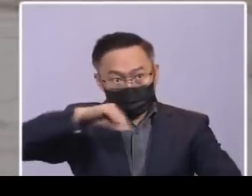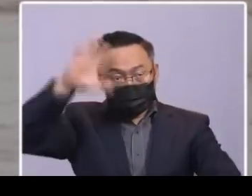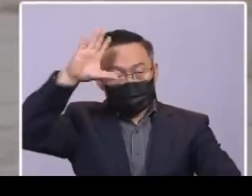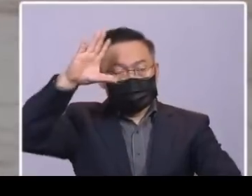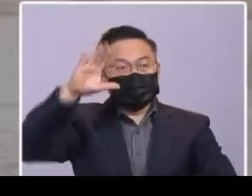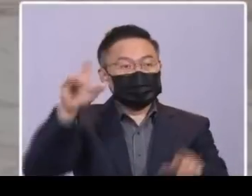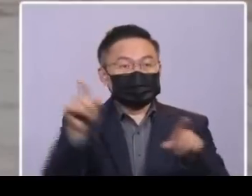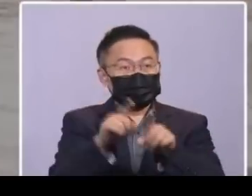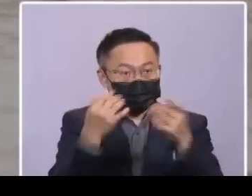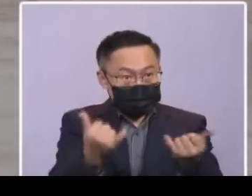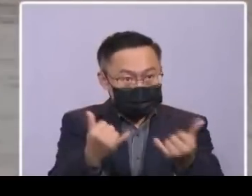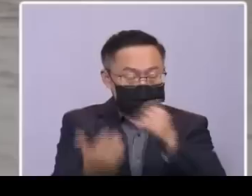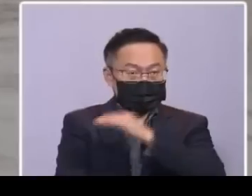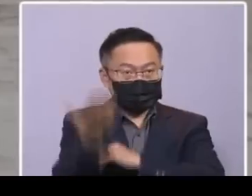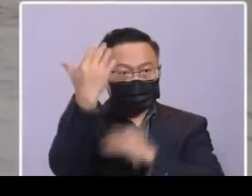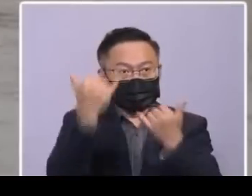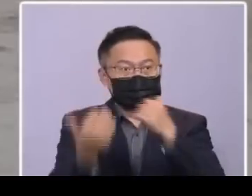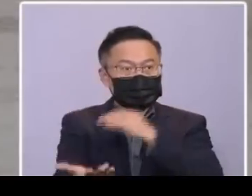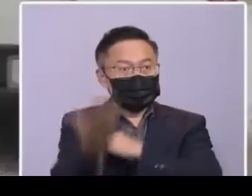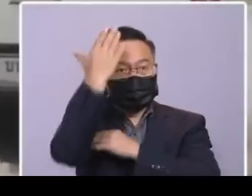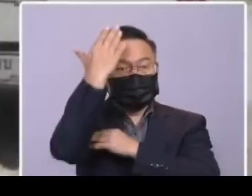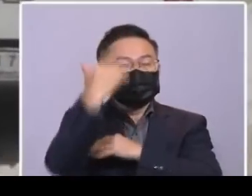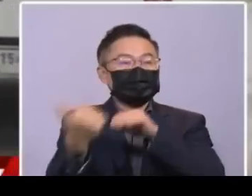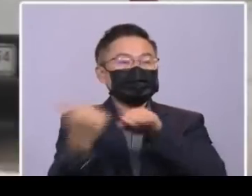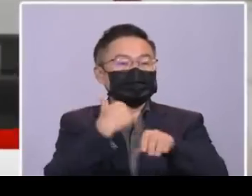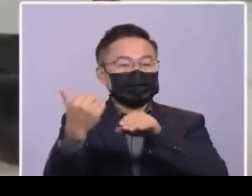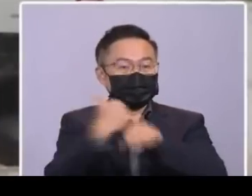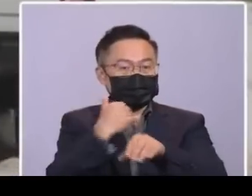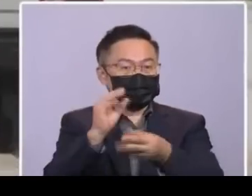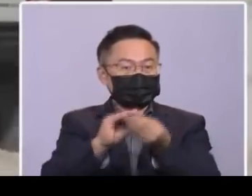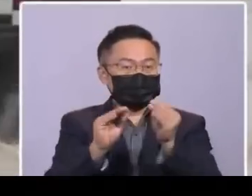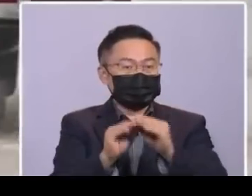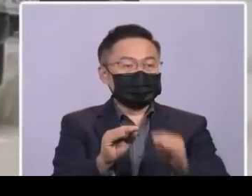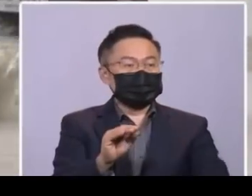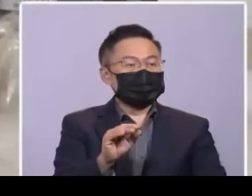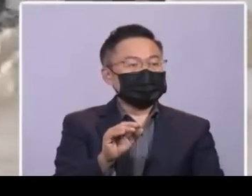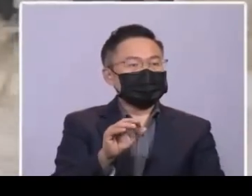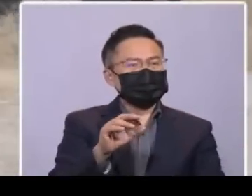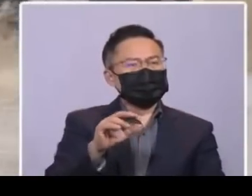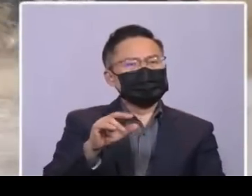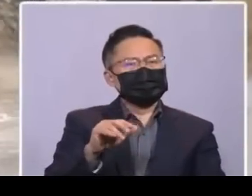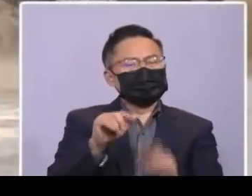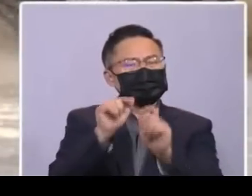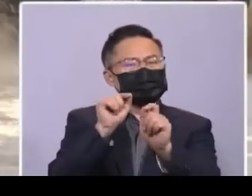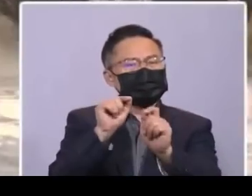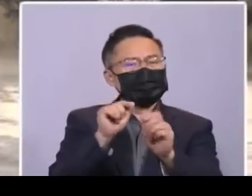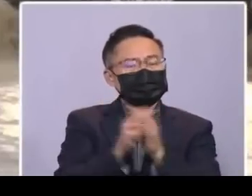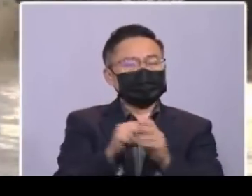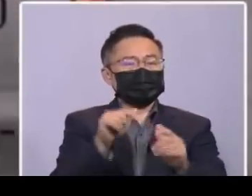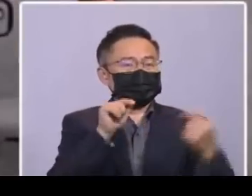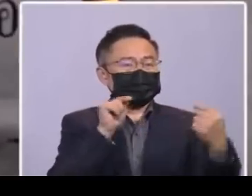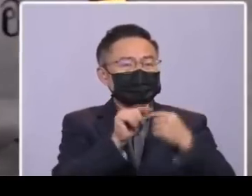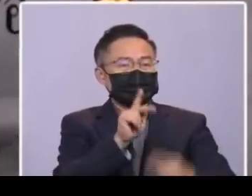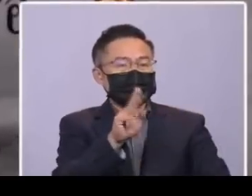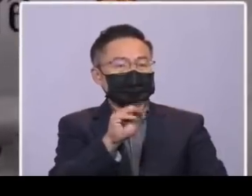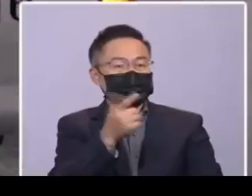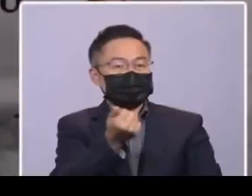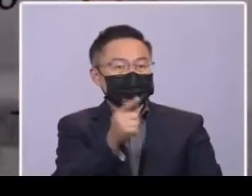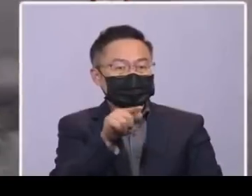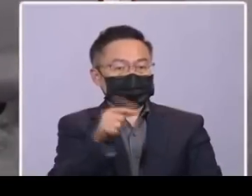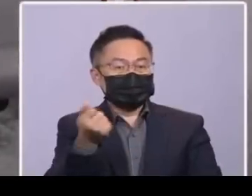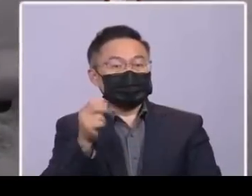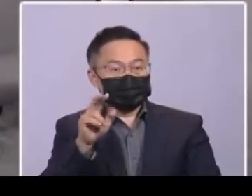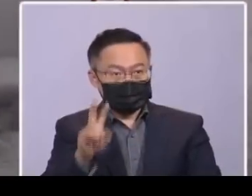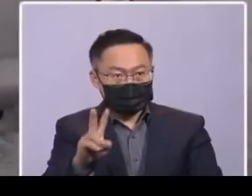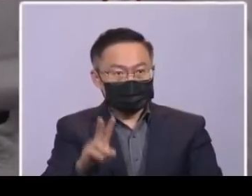มดูสภาพตรงนี้คือเส้นทางหลวงสายหนองสวงขามทะเลสอช่วงหลักกิโลเมตรที่11ถึง12